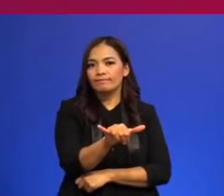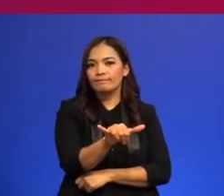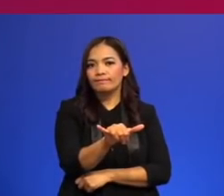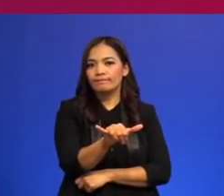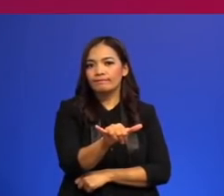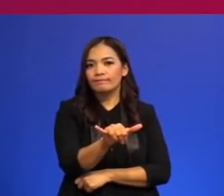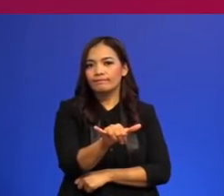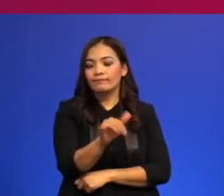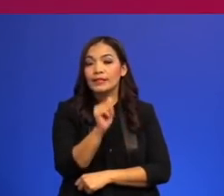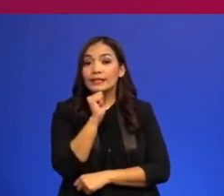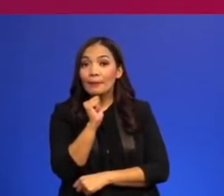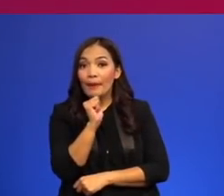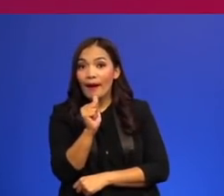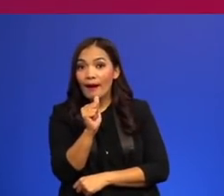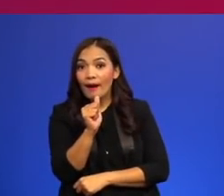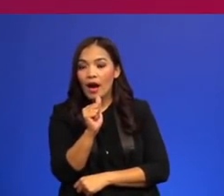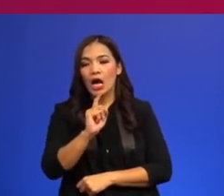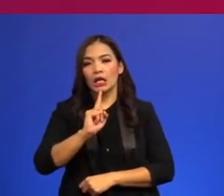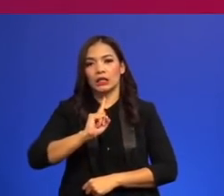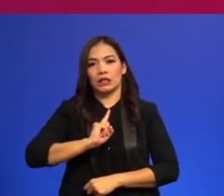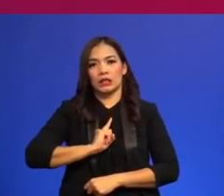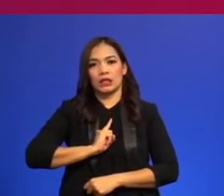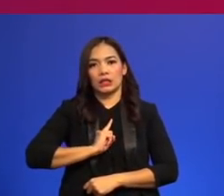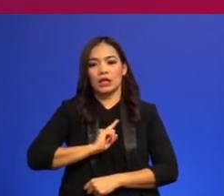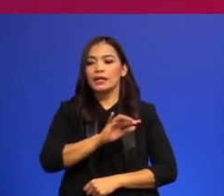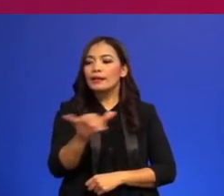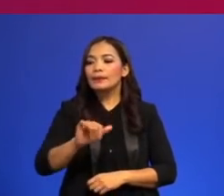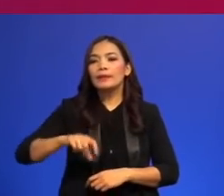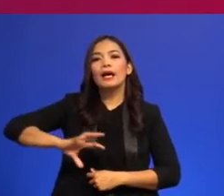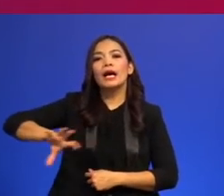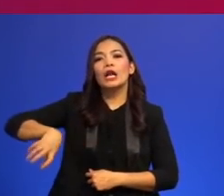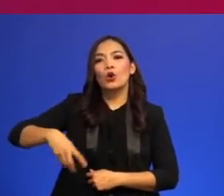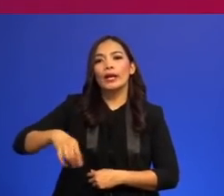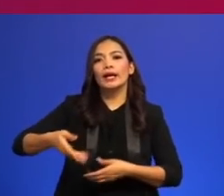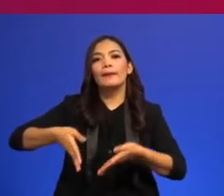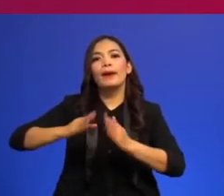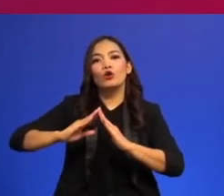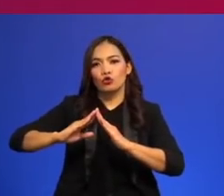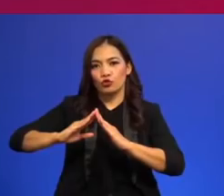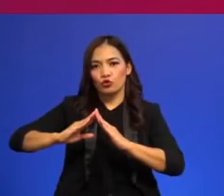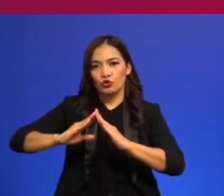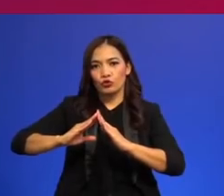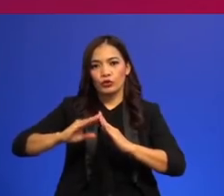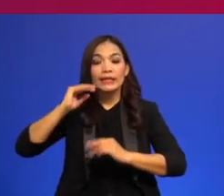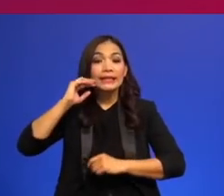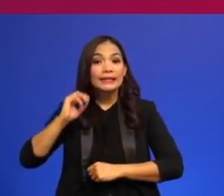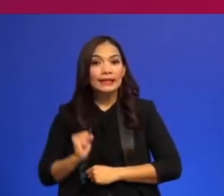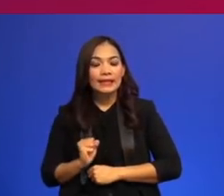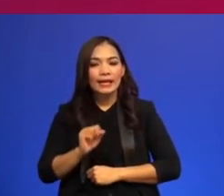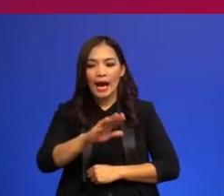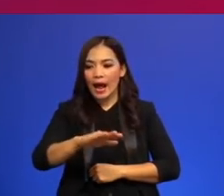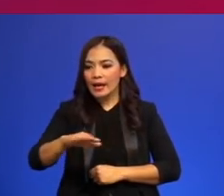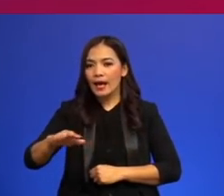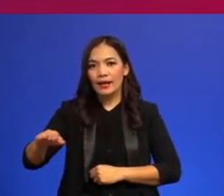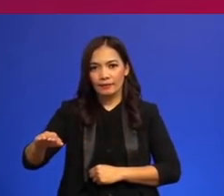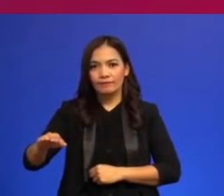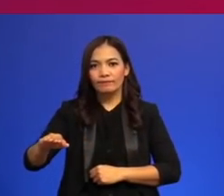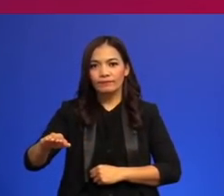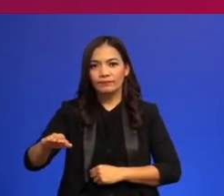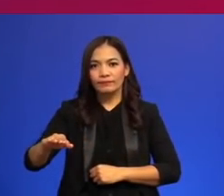Pihak-pihak tersebut tentunya dirinya sendiri bersama keluarga yang dibangun, istri dan anak-anak.